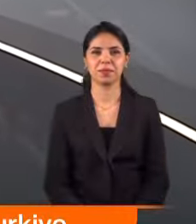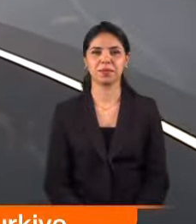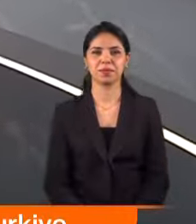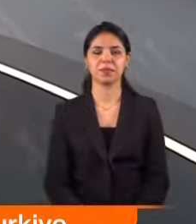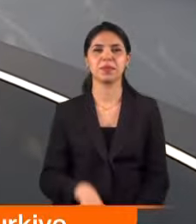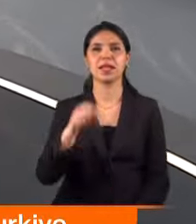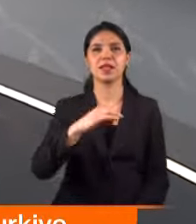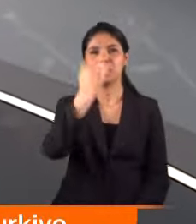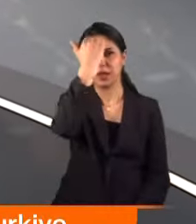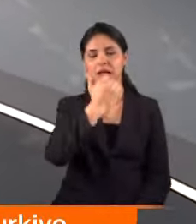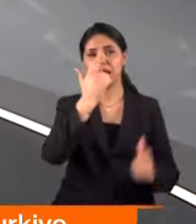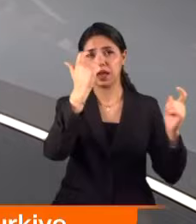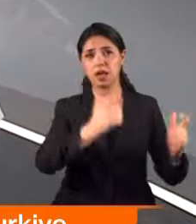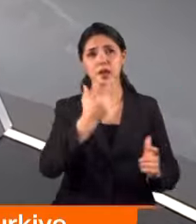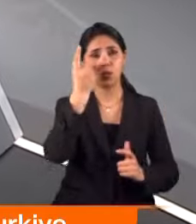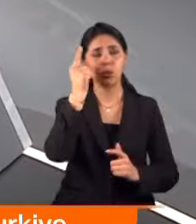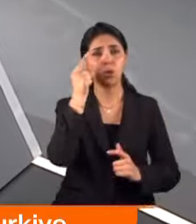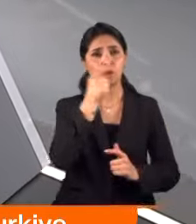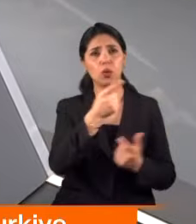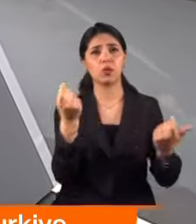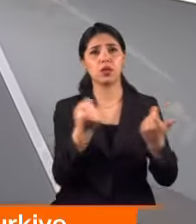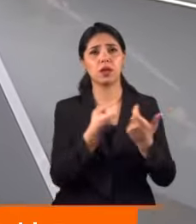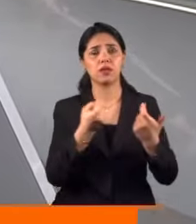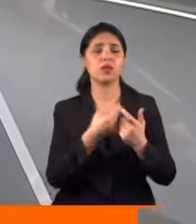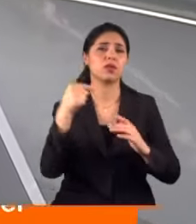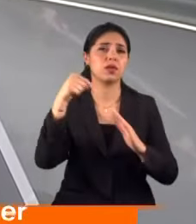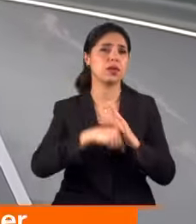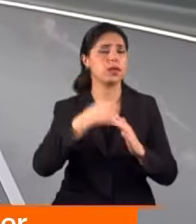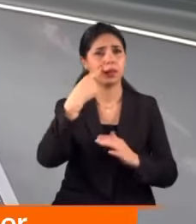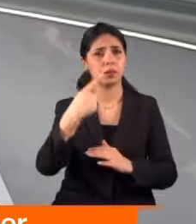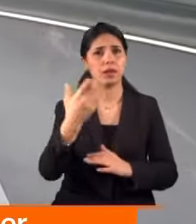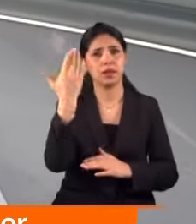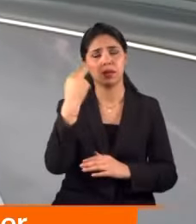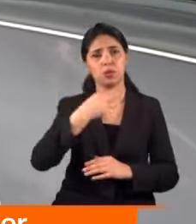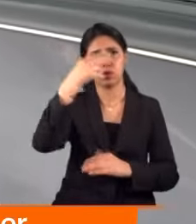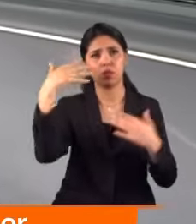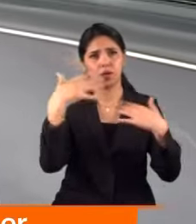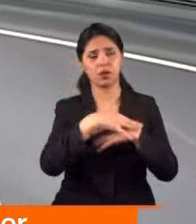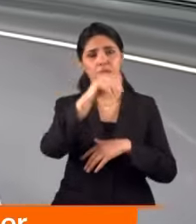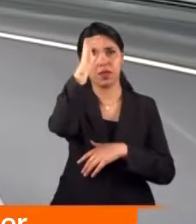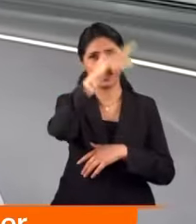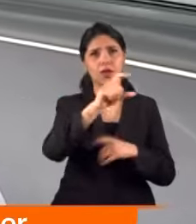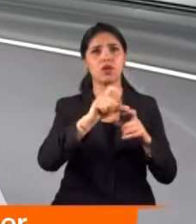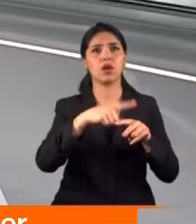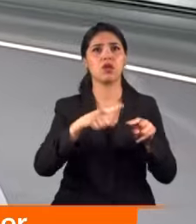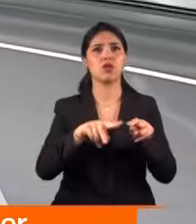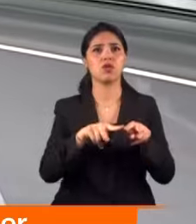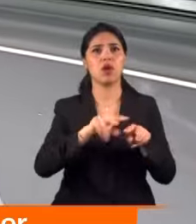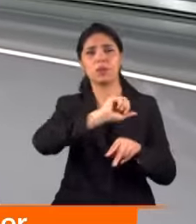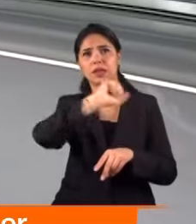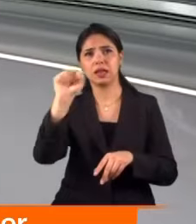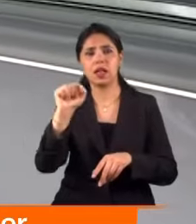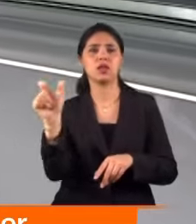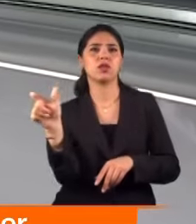Ve gelelim Gazze'yi unutturan o misilleme savaşının ayrıntılarına. Geçen cuma gecesi İran Şam saldırısının misillemesini